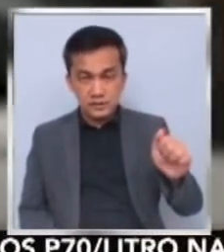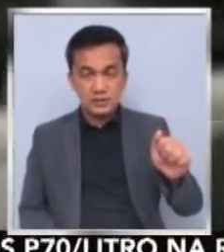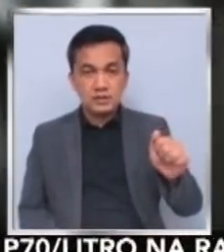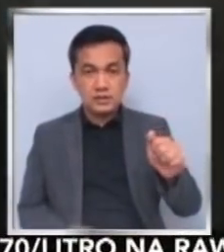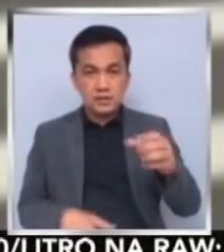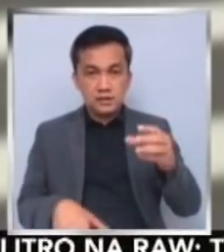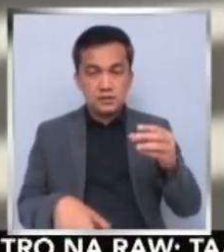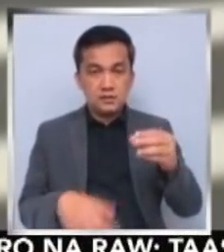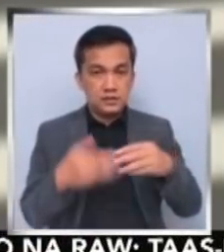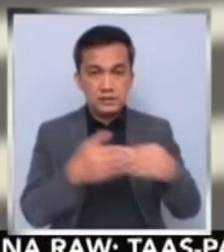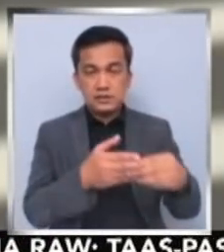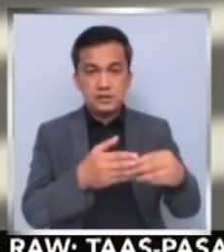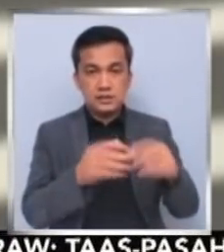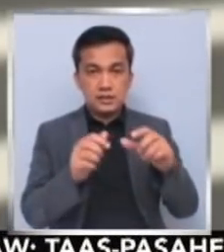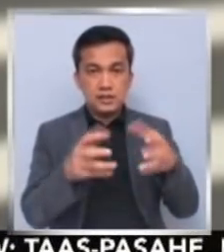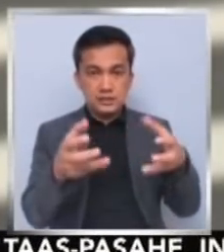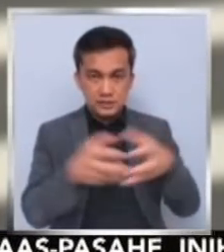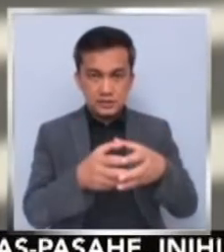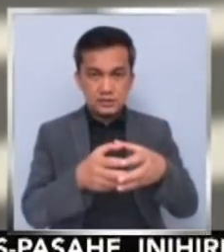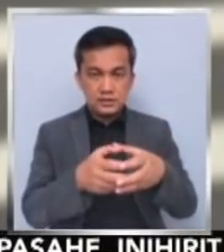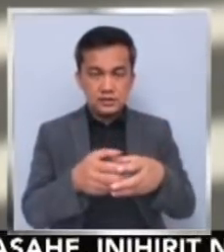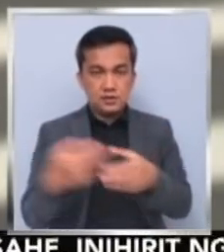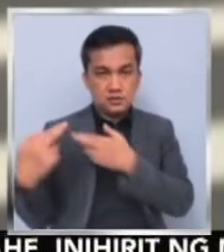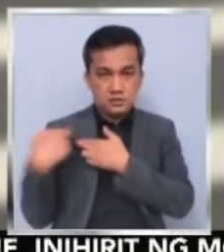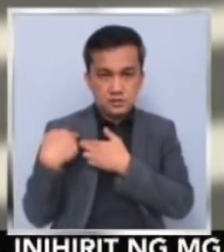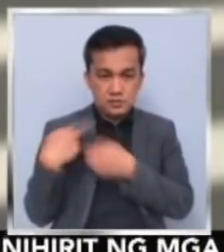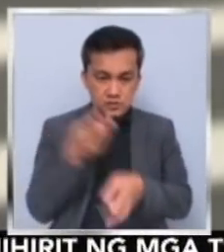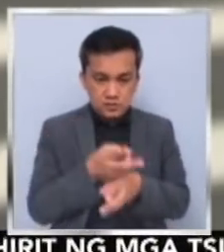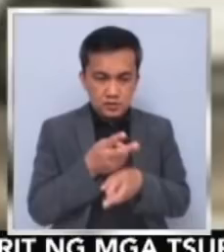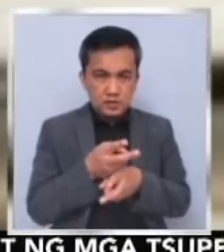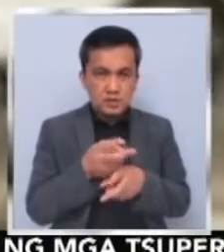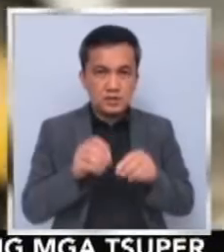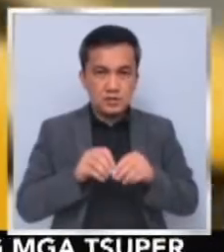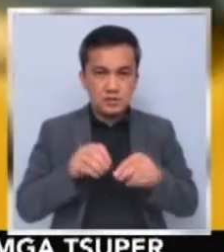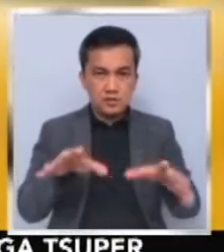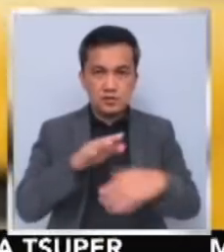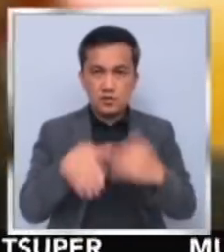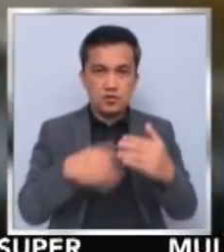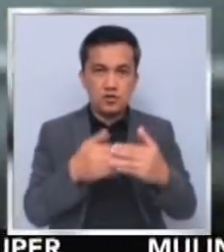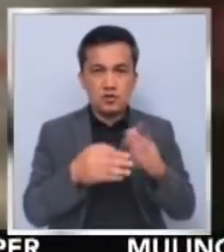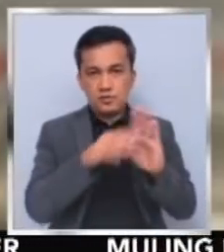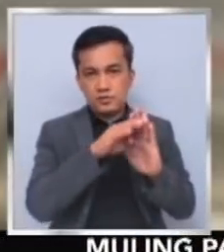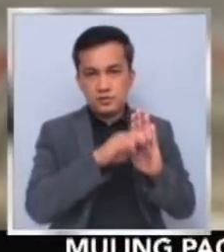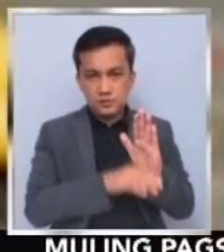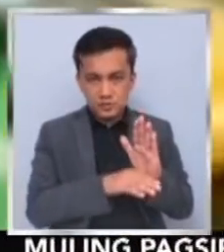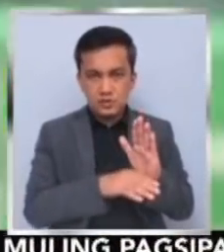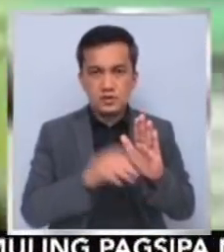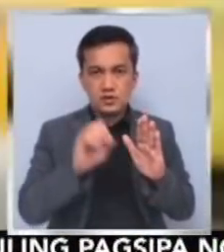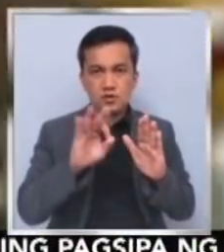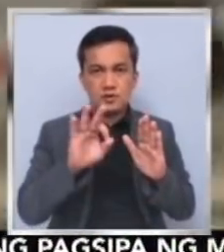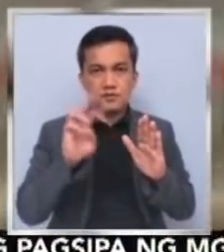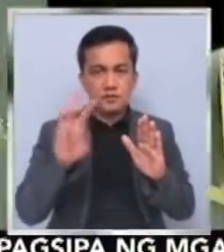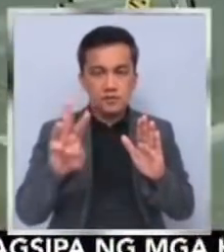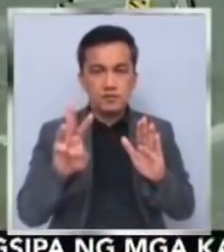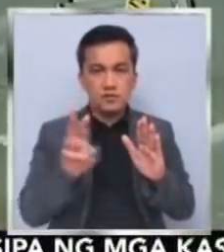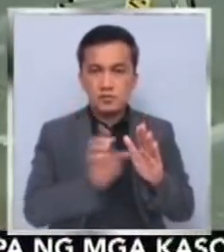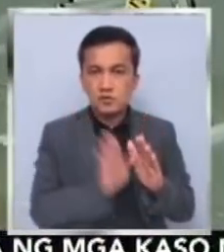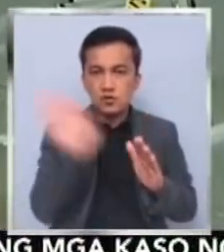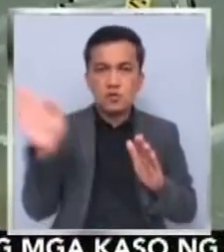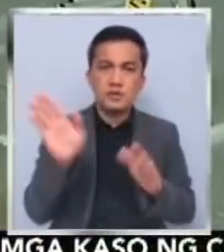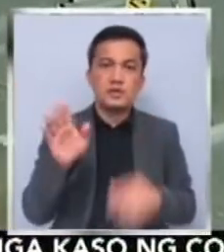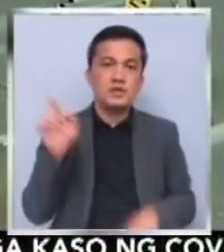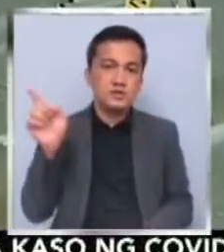charge in the monitoring and implementation of all the protocols of the OFWs bound to Taiwan. Ang